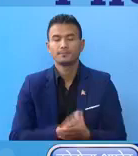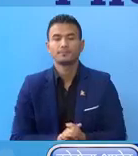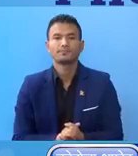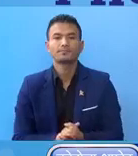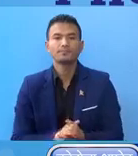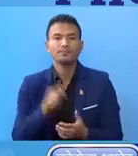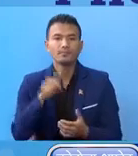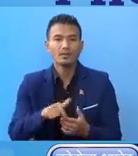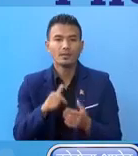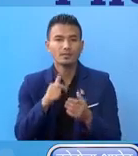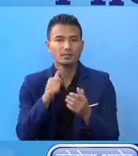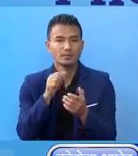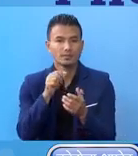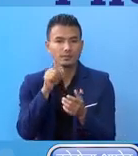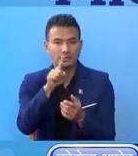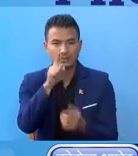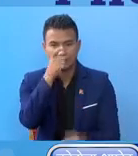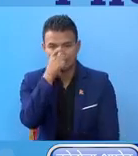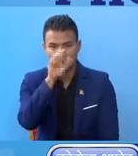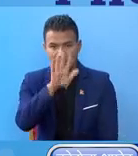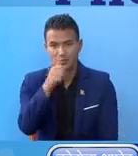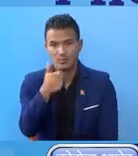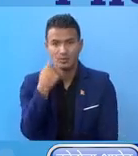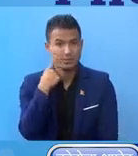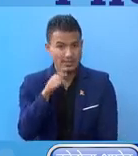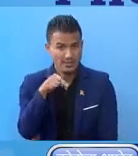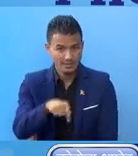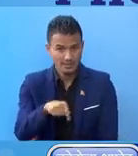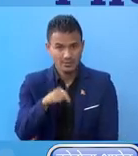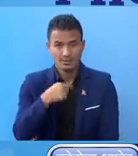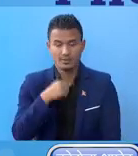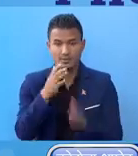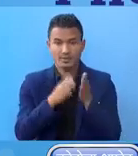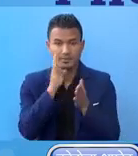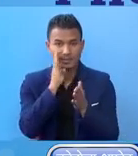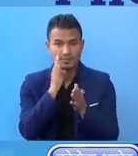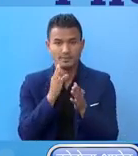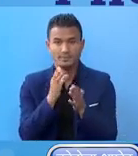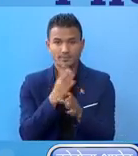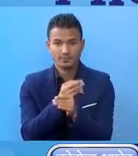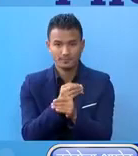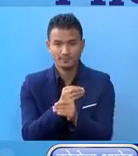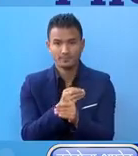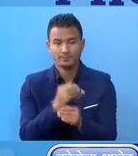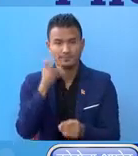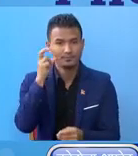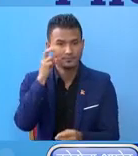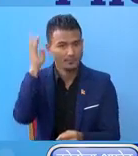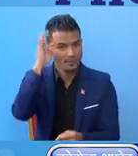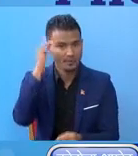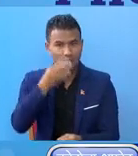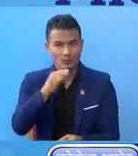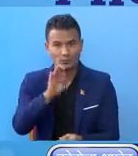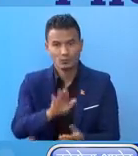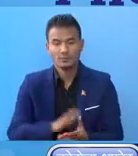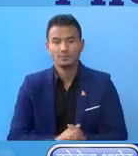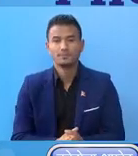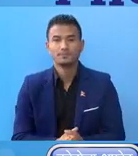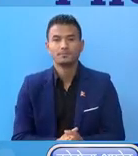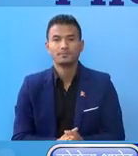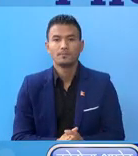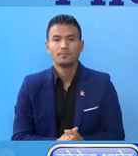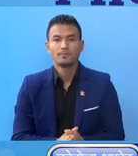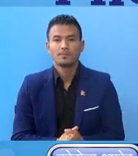छ। आज मिडिया ब्रिफिङको 156 दिन। आज मलाई सांकेतिक भाषामा दिनेश श्रेष्ठले साथ दिइरहनु भएको